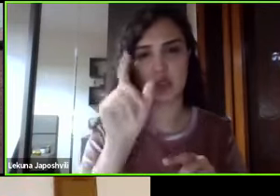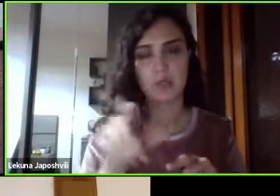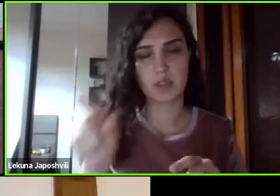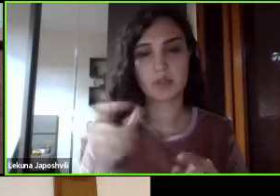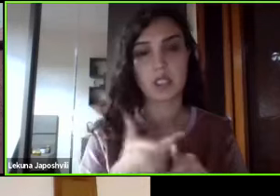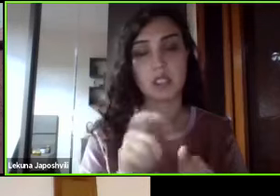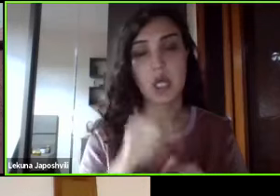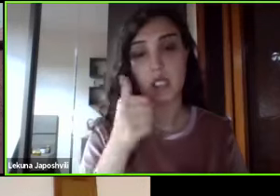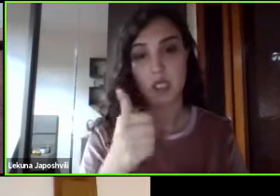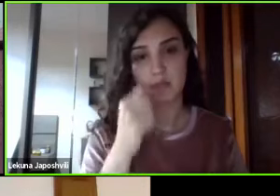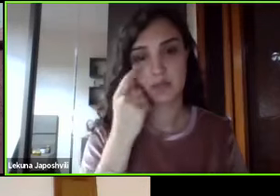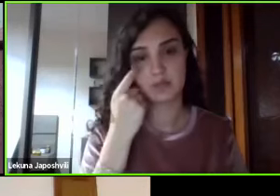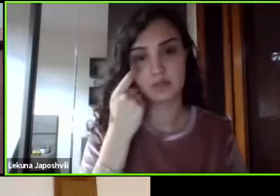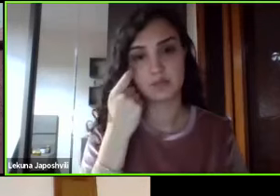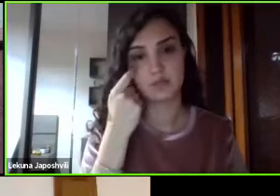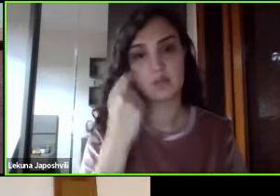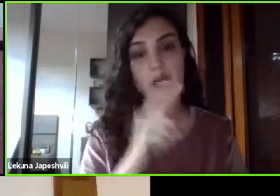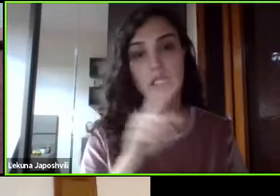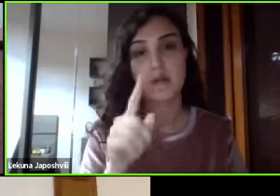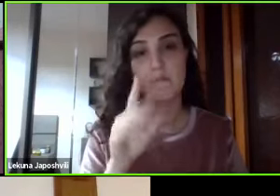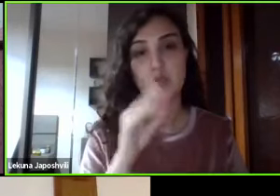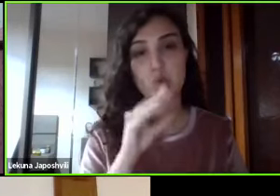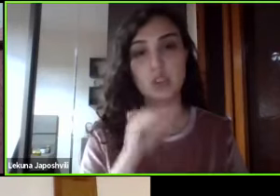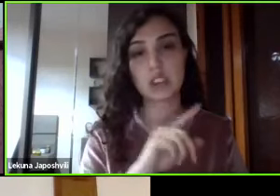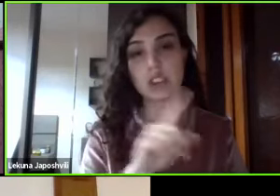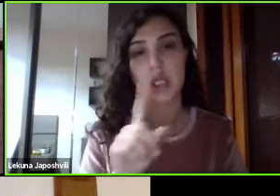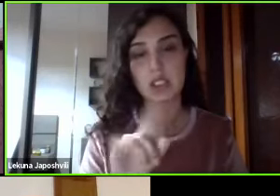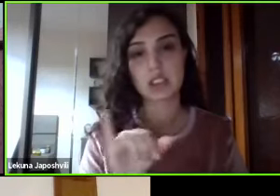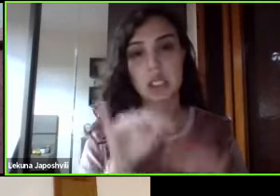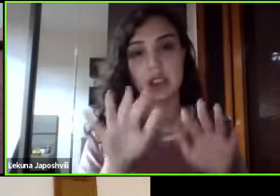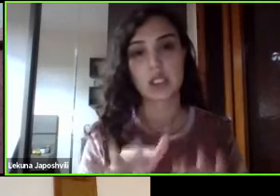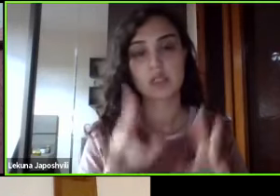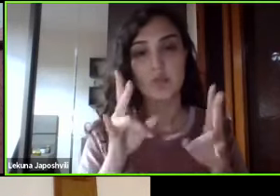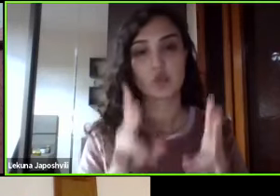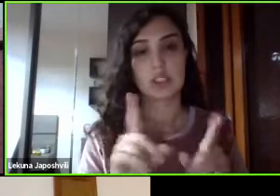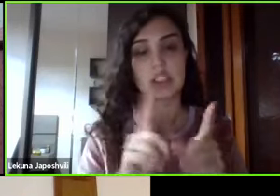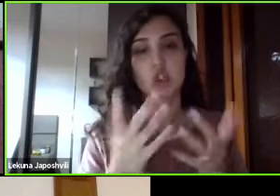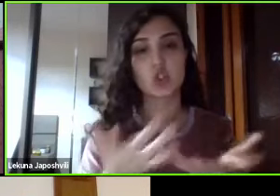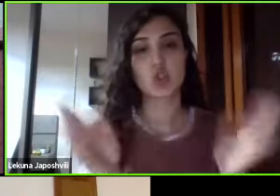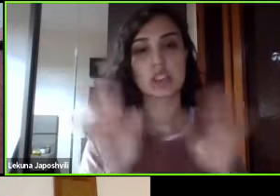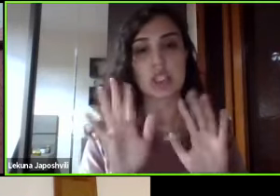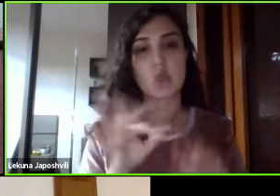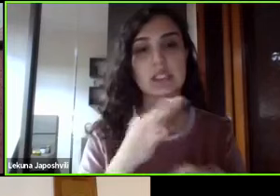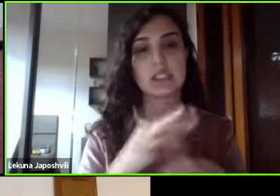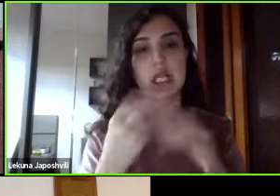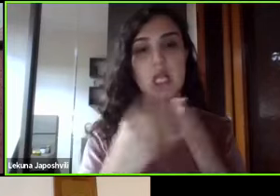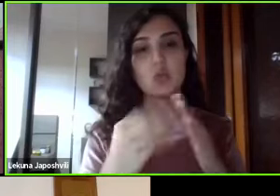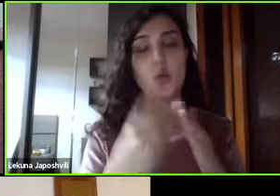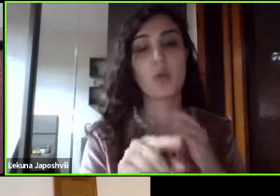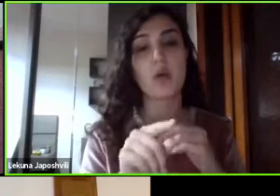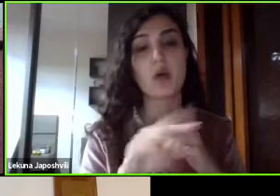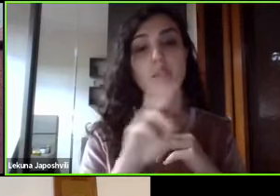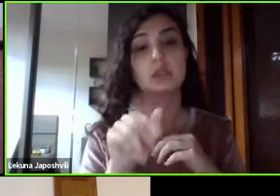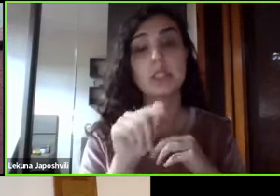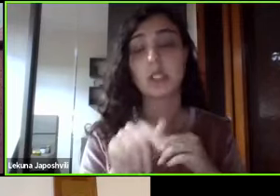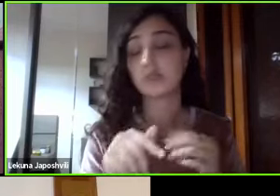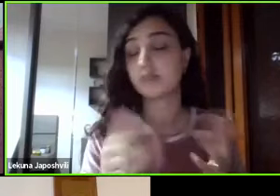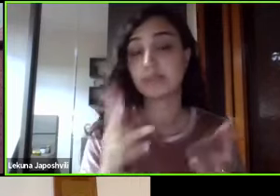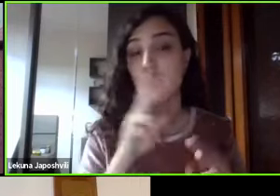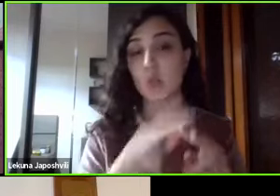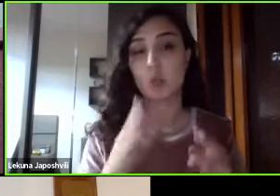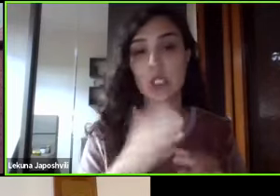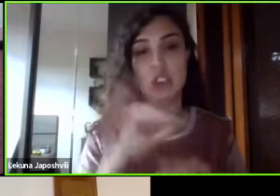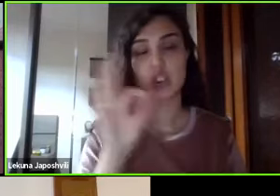ძალიან კარგებს, მაგრამ როდესაც სადღაც მოხდა ესეთი სოციალური დალადობის ელემენტები და რომელსაც დაკარგულია